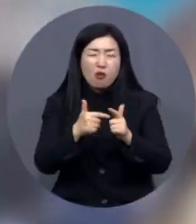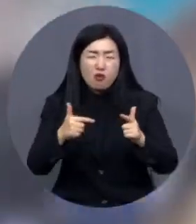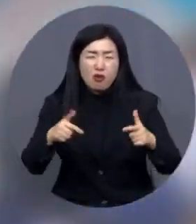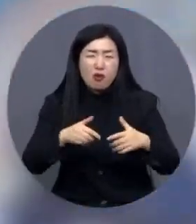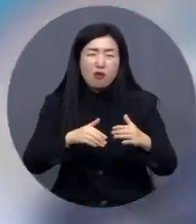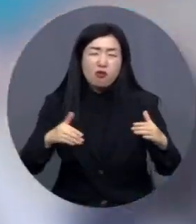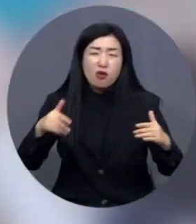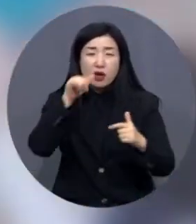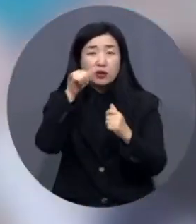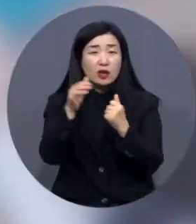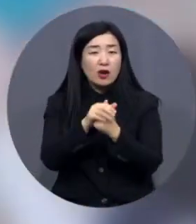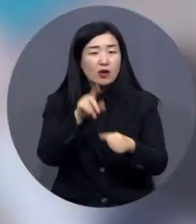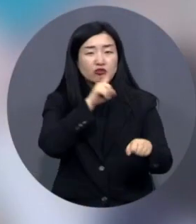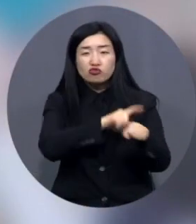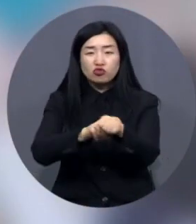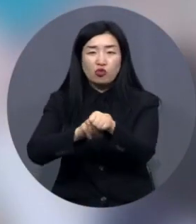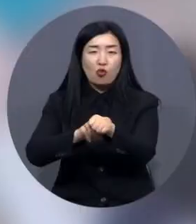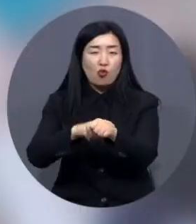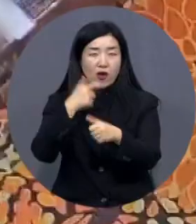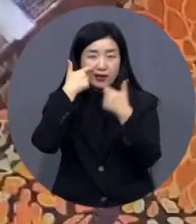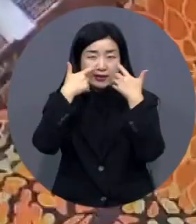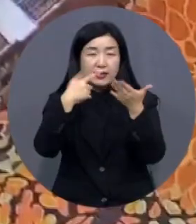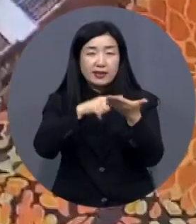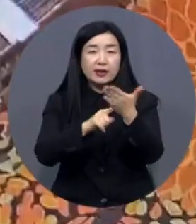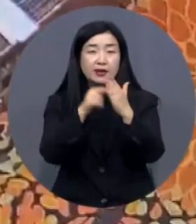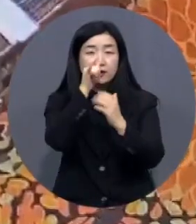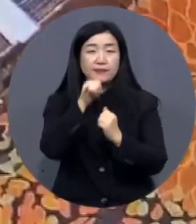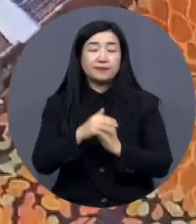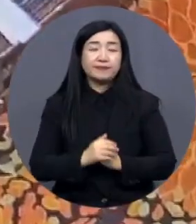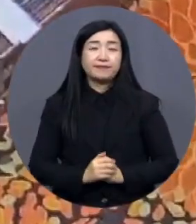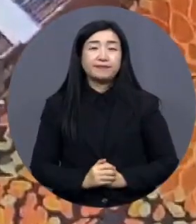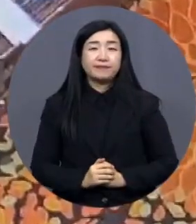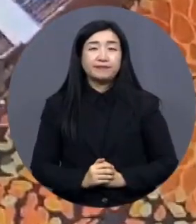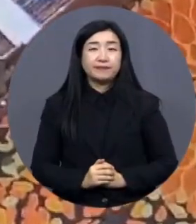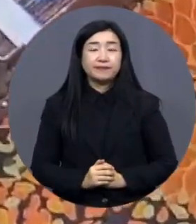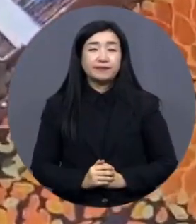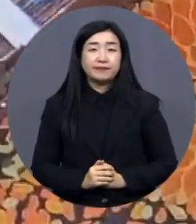구속 수사를 원칙으로 대응하겠다고 밝혔습니다 MBC 뉴스 이입니다